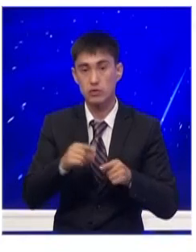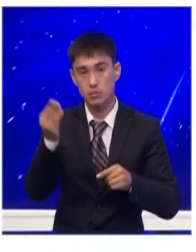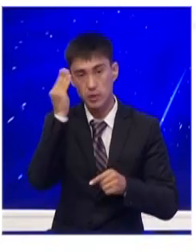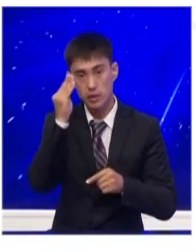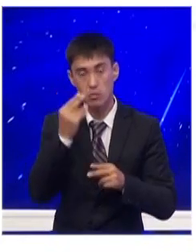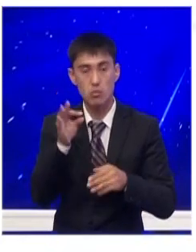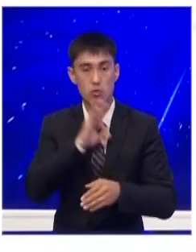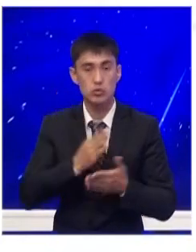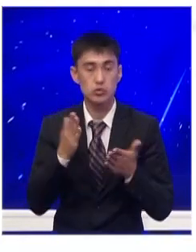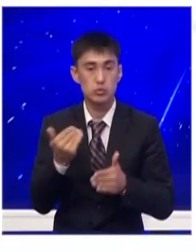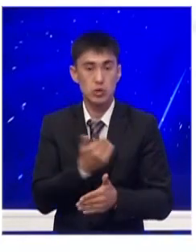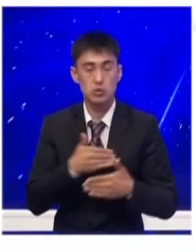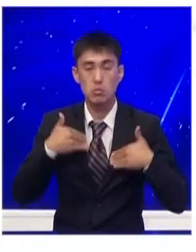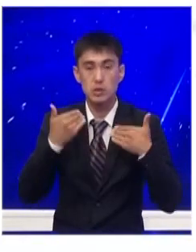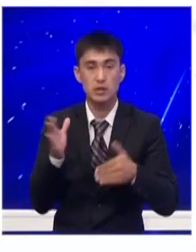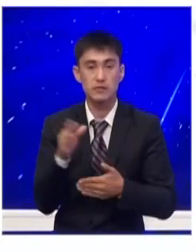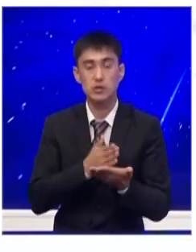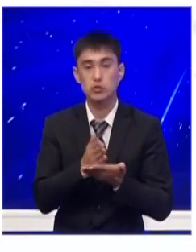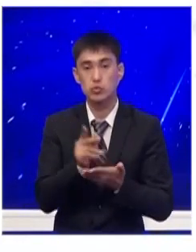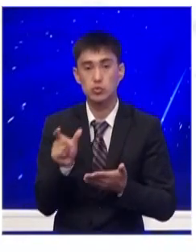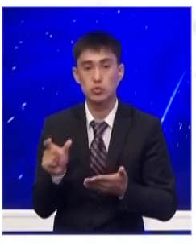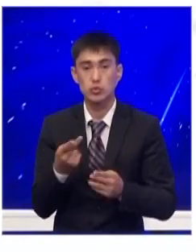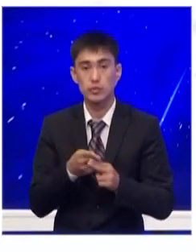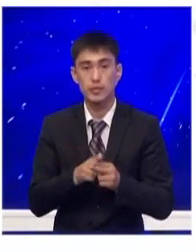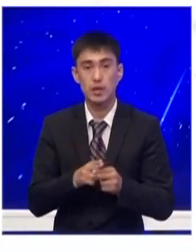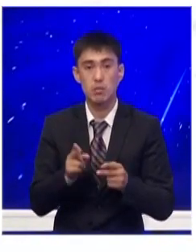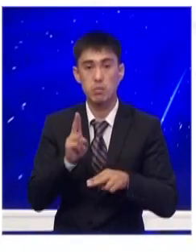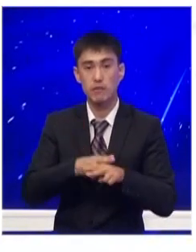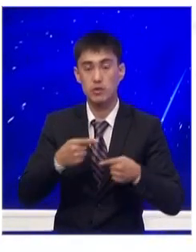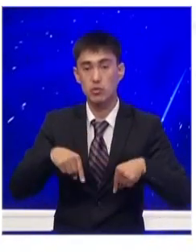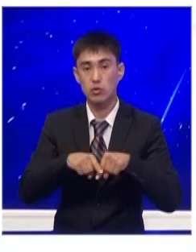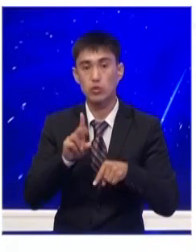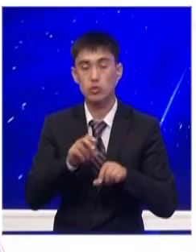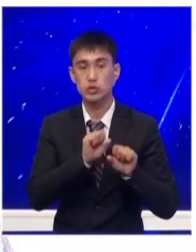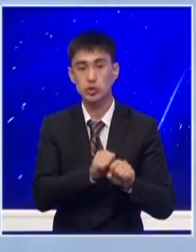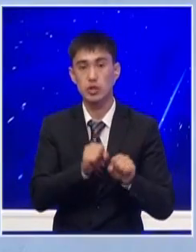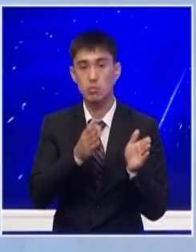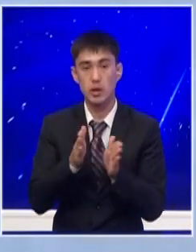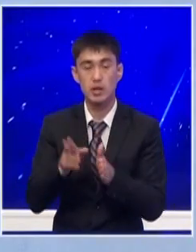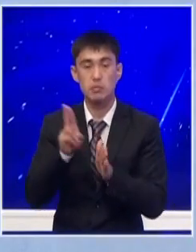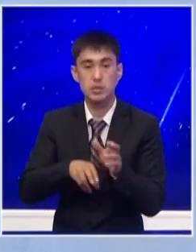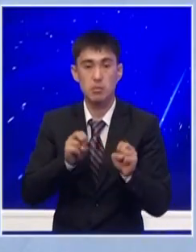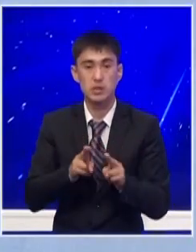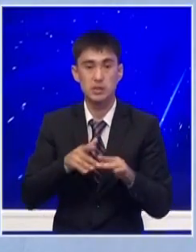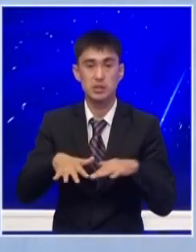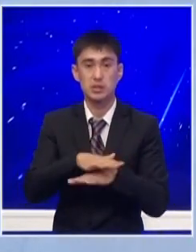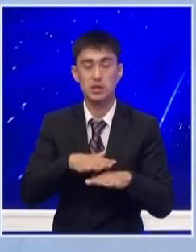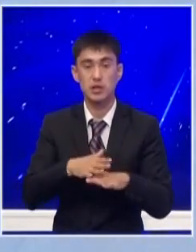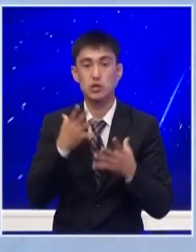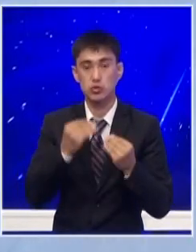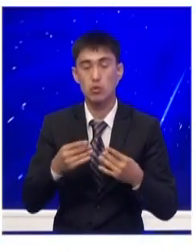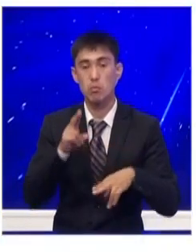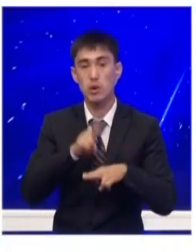мнения. Пользуясь случаем, хочу поздравить всех сотрудников правоохранительных органов, кто стоит на страже порядка и безопасности. Опасности с днем